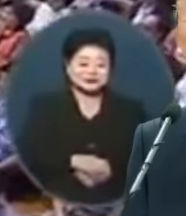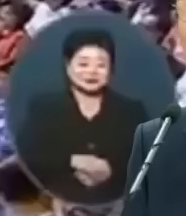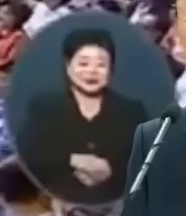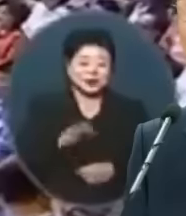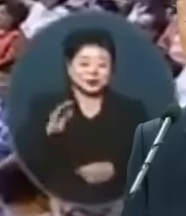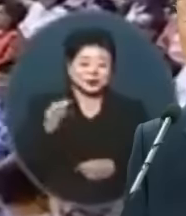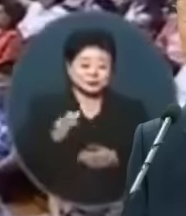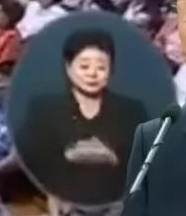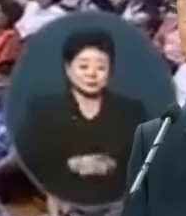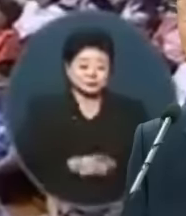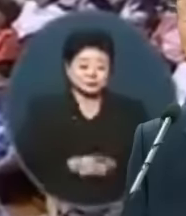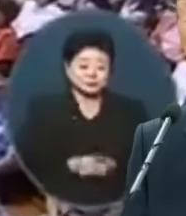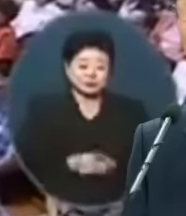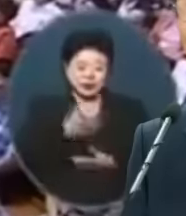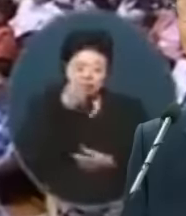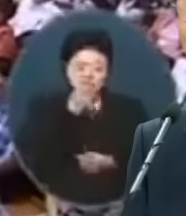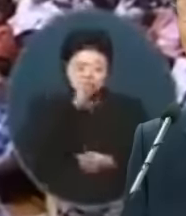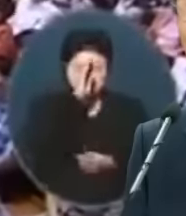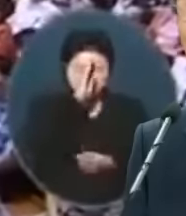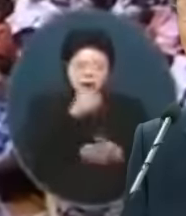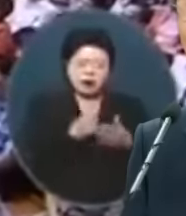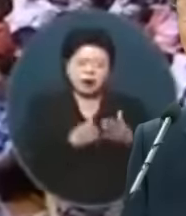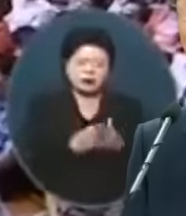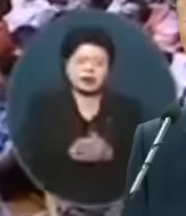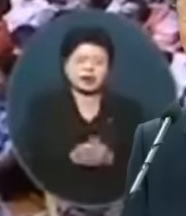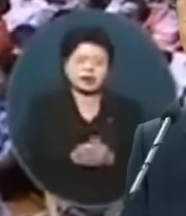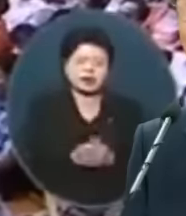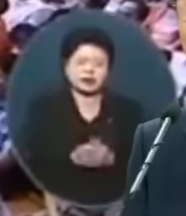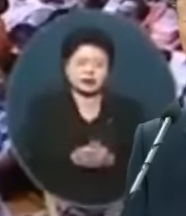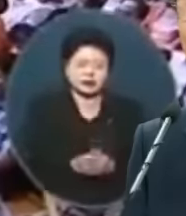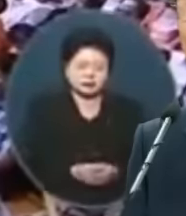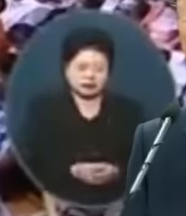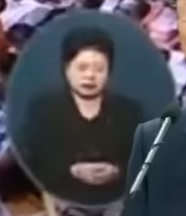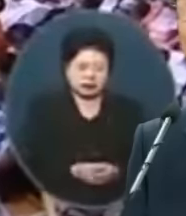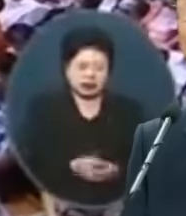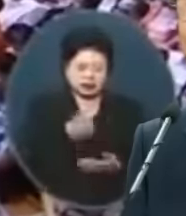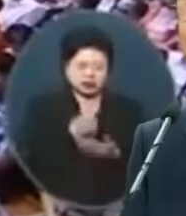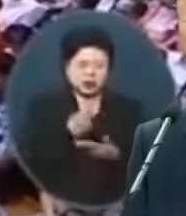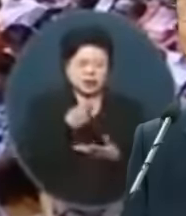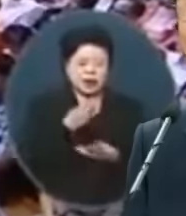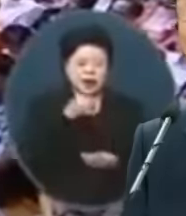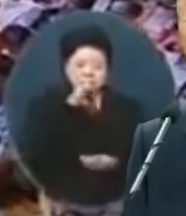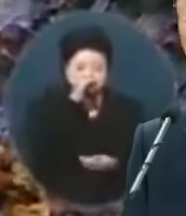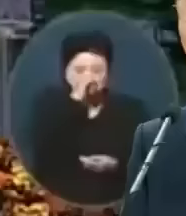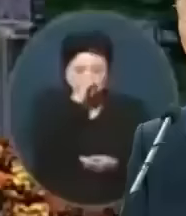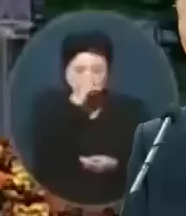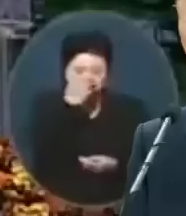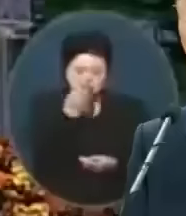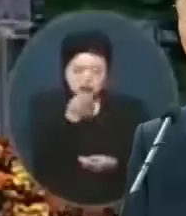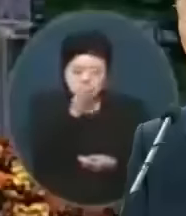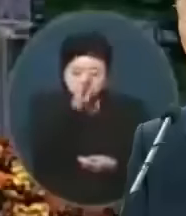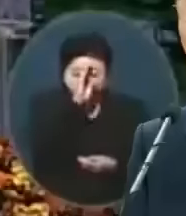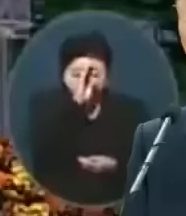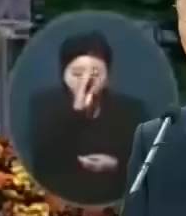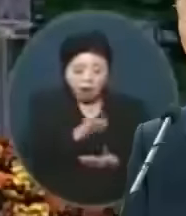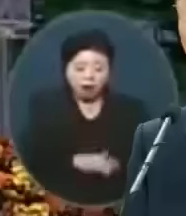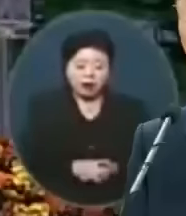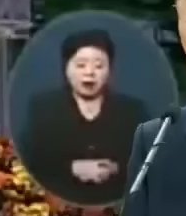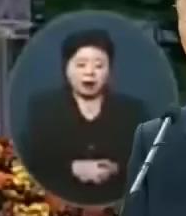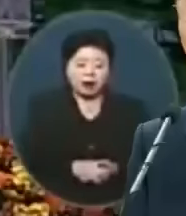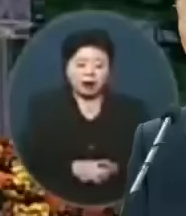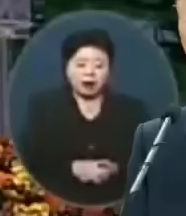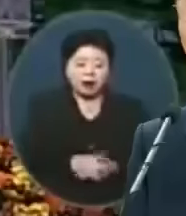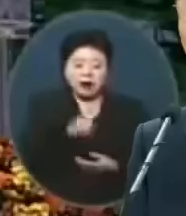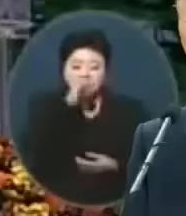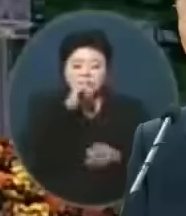요사이 우울증으로 인해 강력 범죄가 끊이지 않고 있습니다. 우울증을 가진